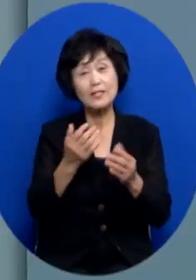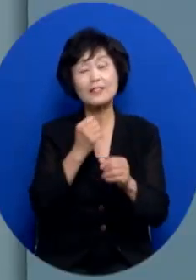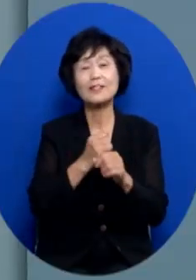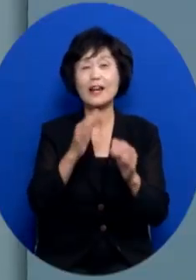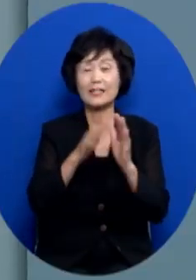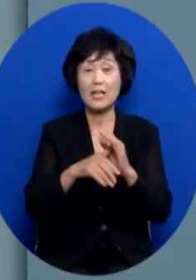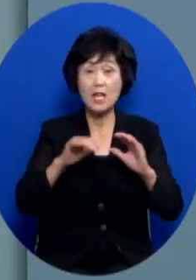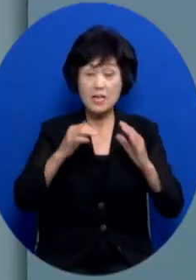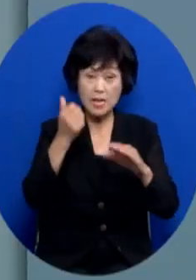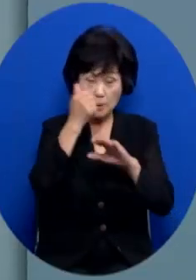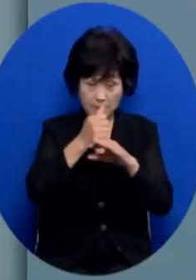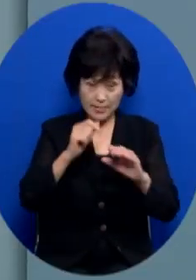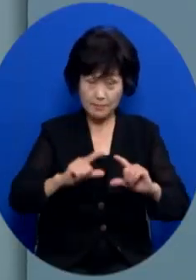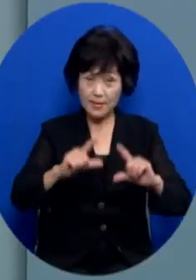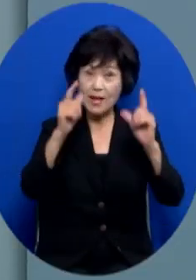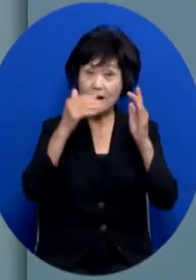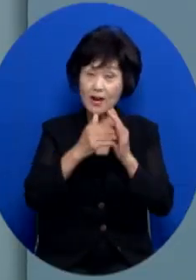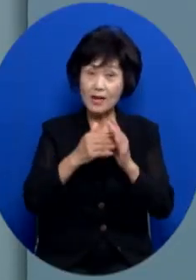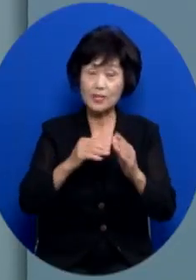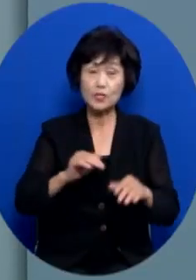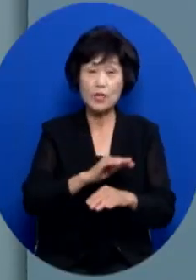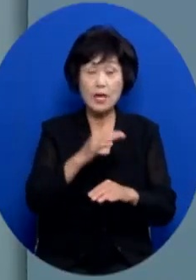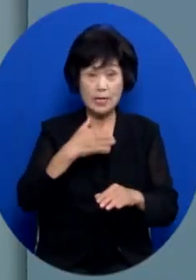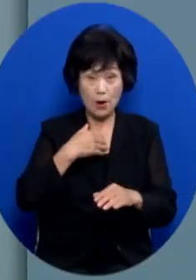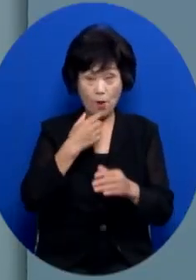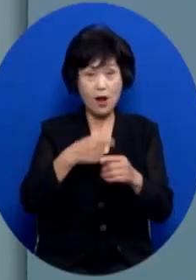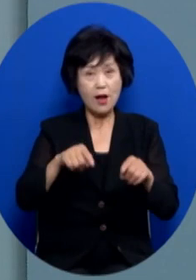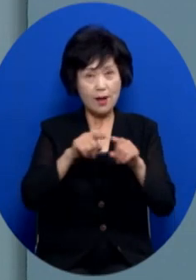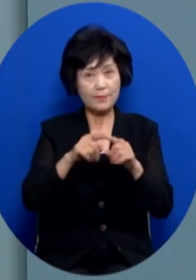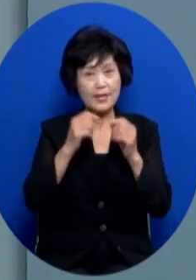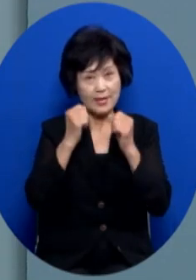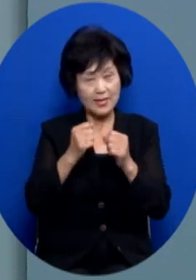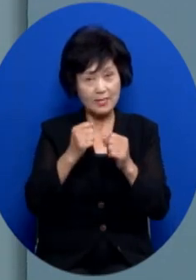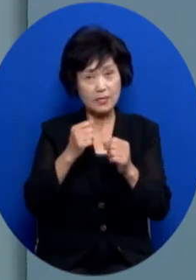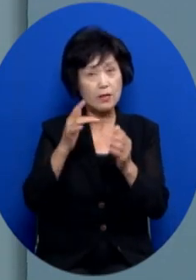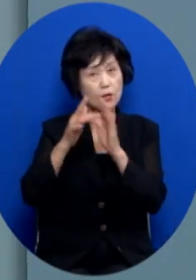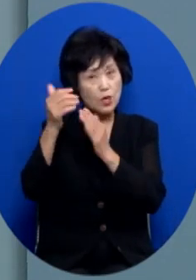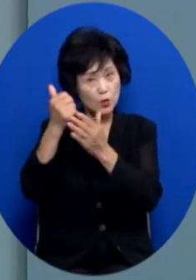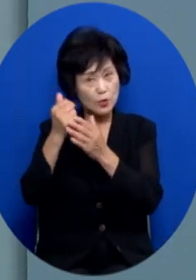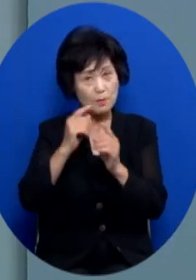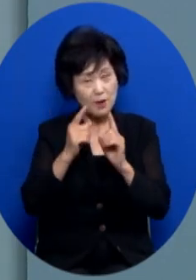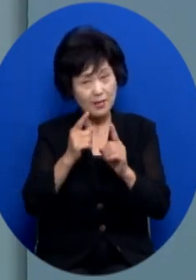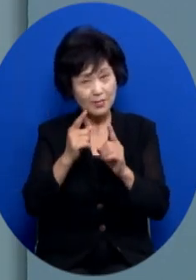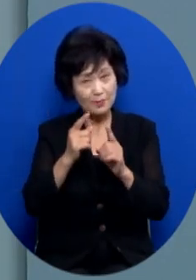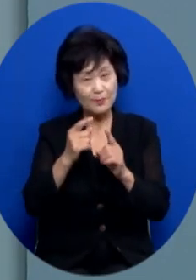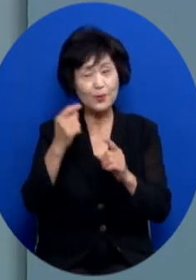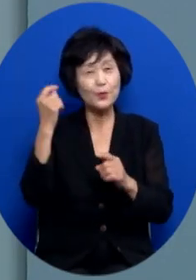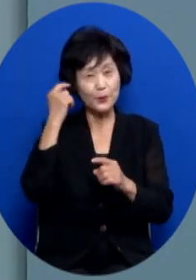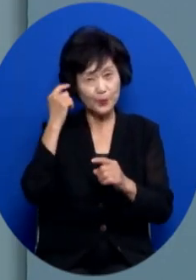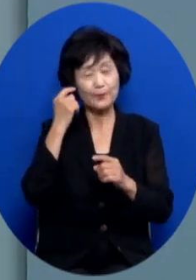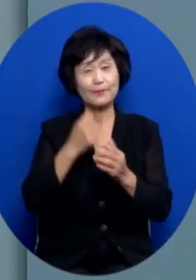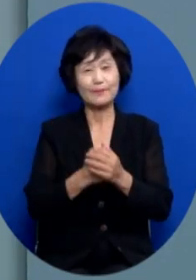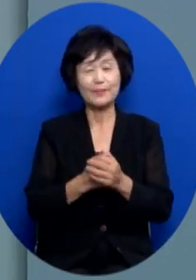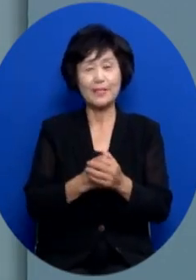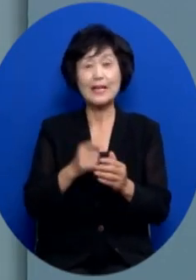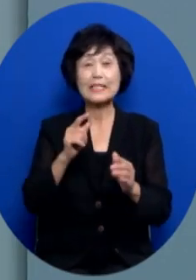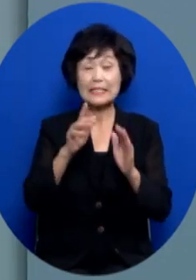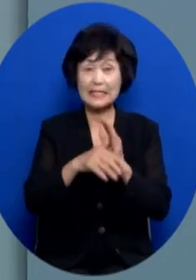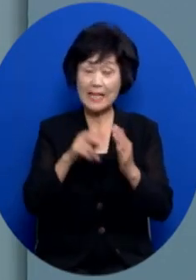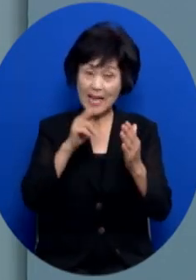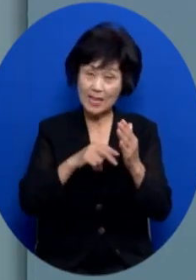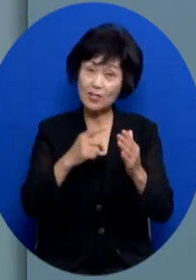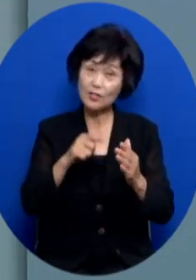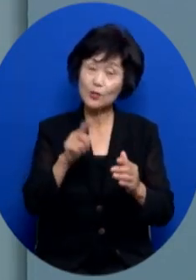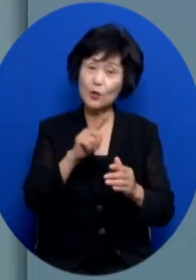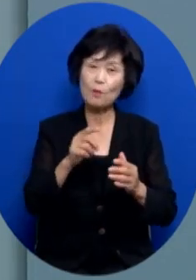하면 내가 세상끝까지너희와항상함께있겠다”라고명령하셨다.게다가당시 제가읽고있던책들은인구